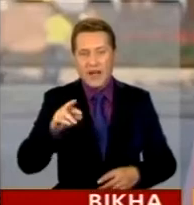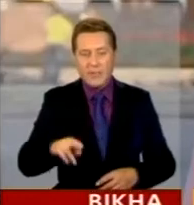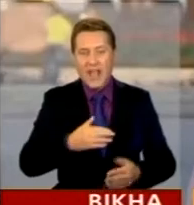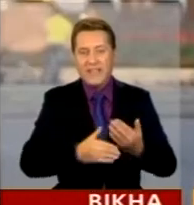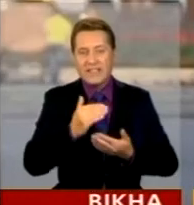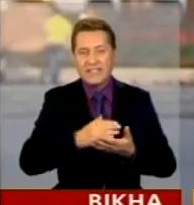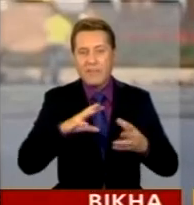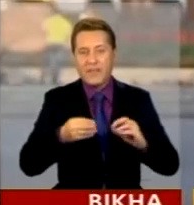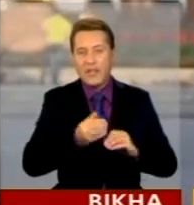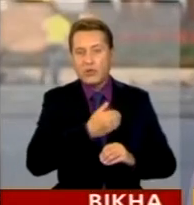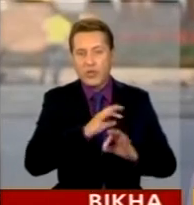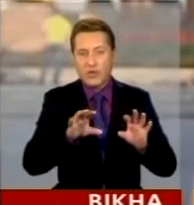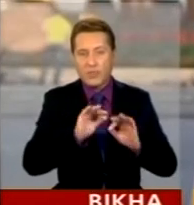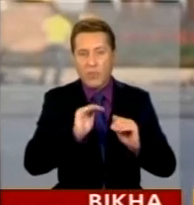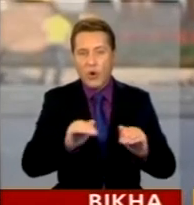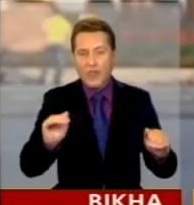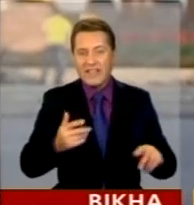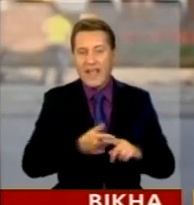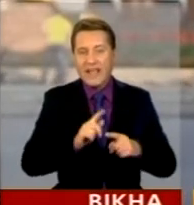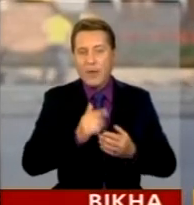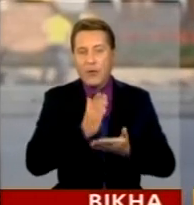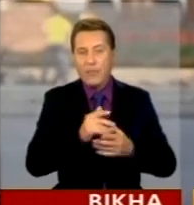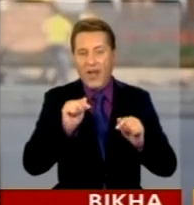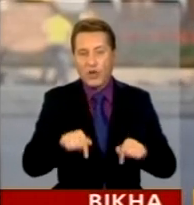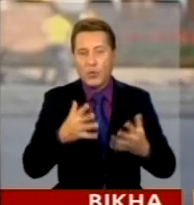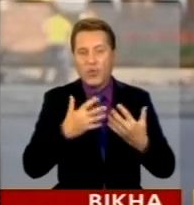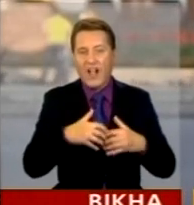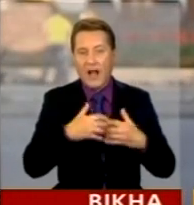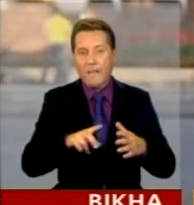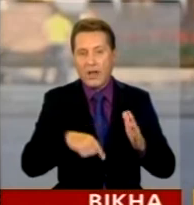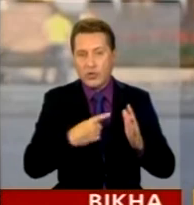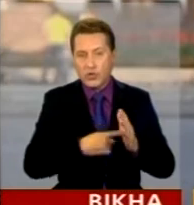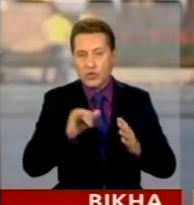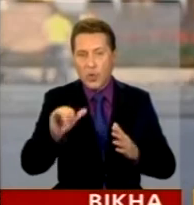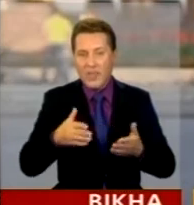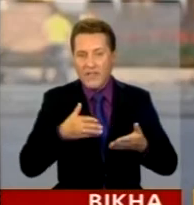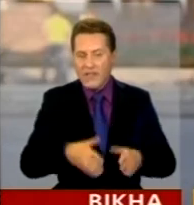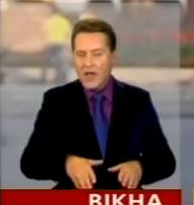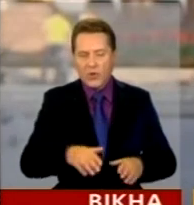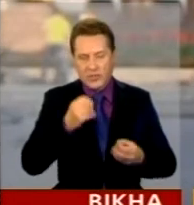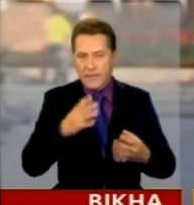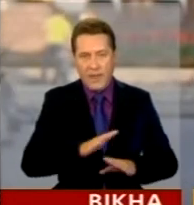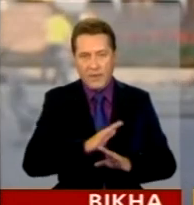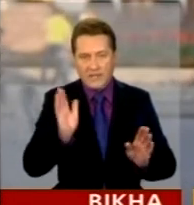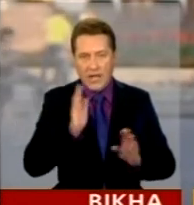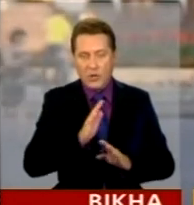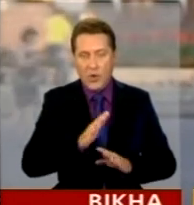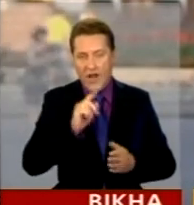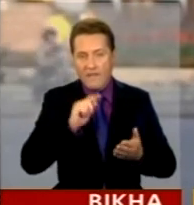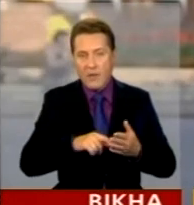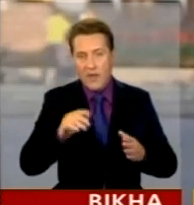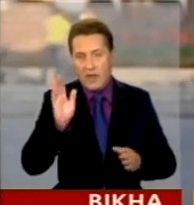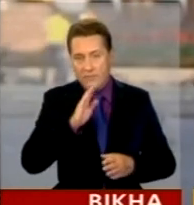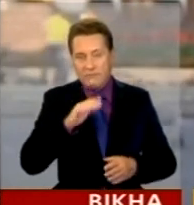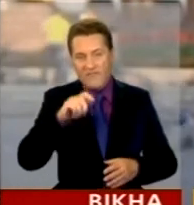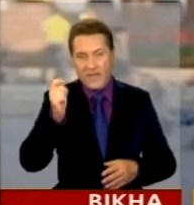Хотіла вам розповісти про діток, які зараз перебувають тут, у Краматорську. У них від народження непроста доля, а ще й випала війна.